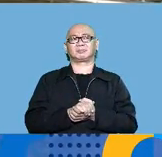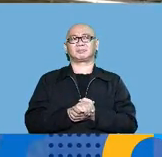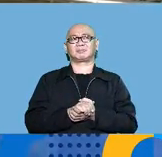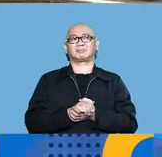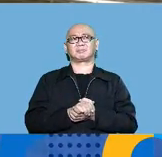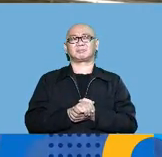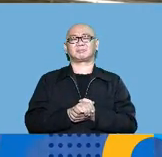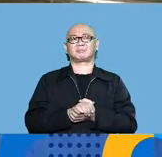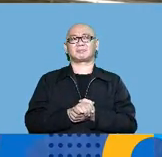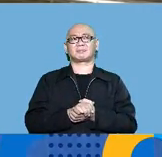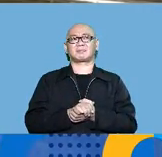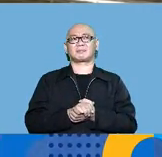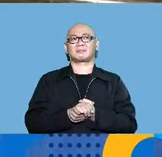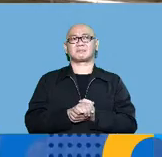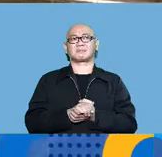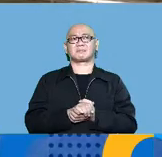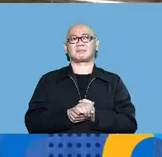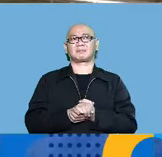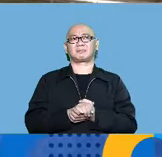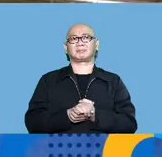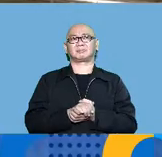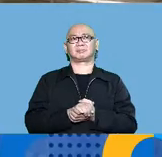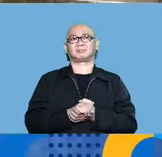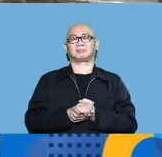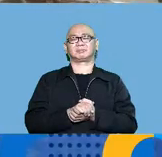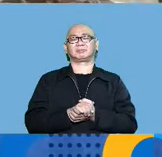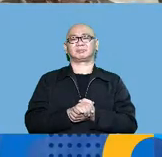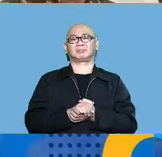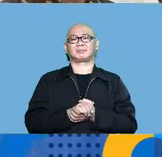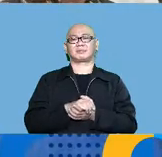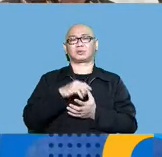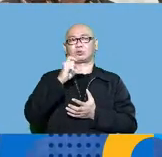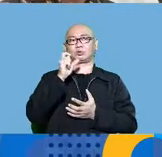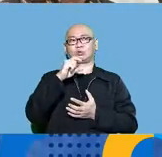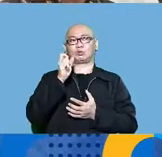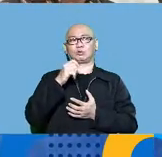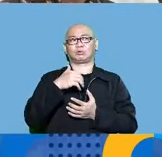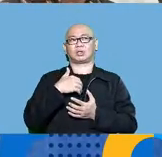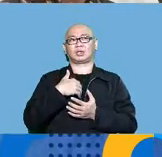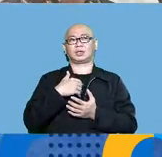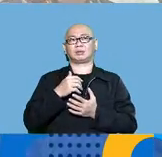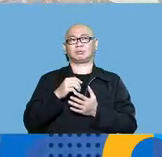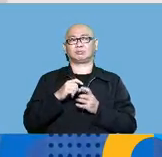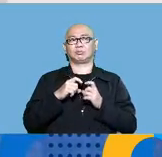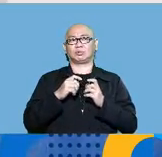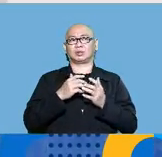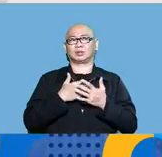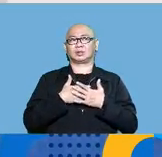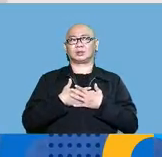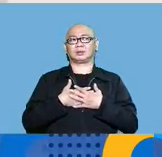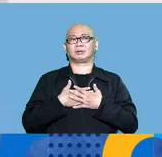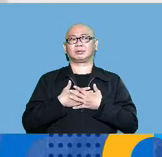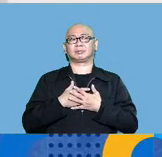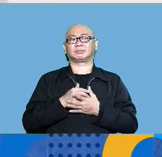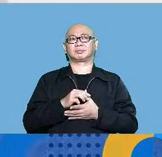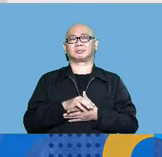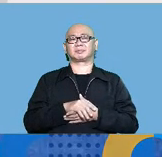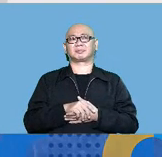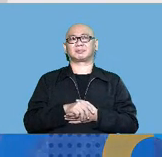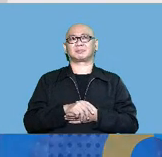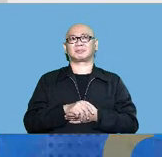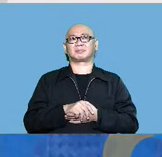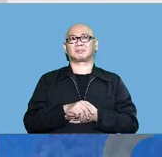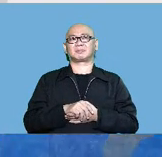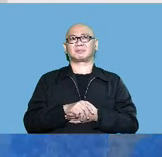Taqiyuddin, dan Rifana Riani, serta cucu-cucu saya, sang buah hati saya, buah hati putih,